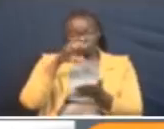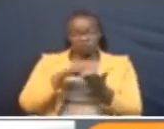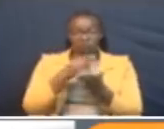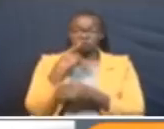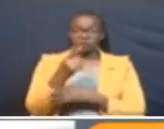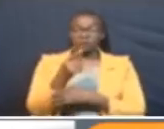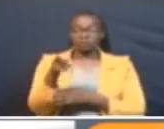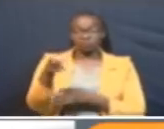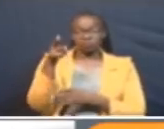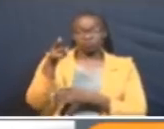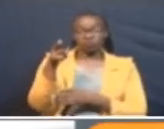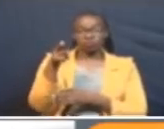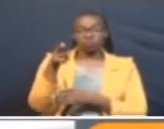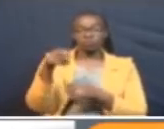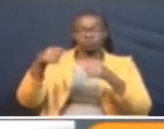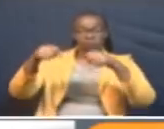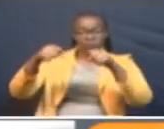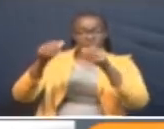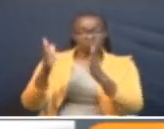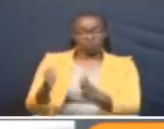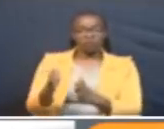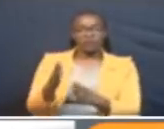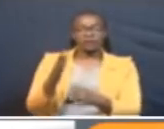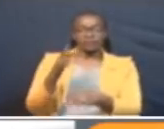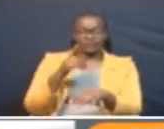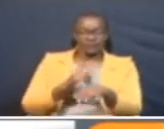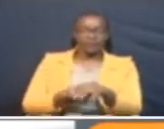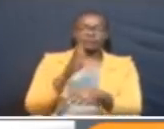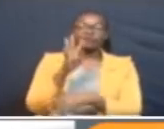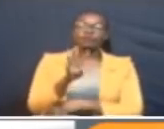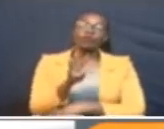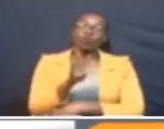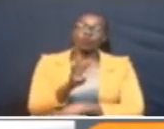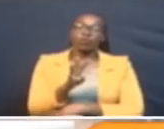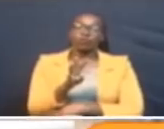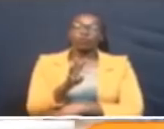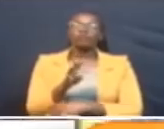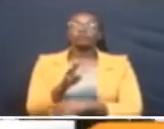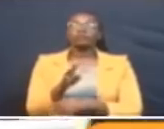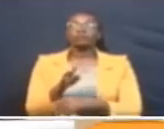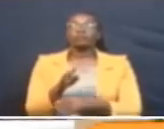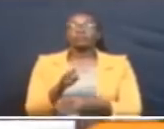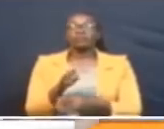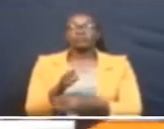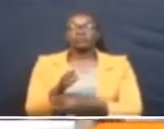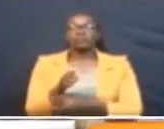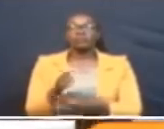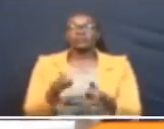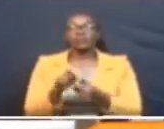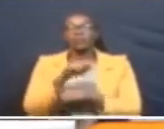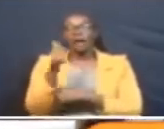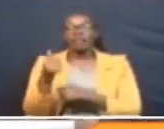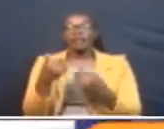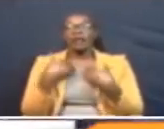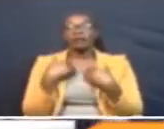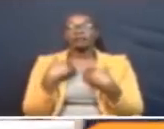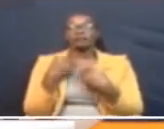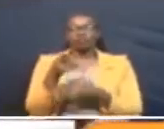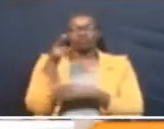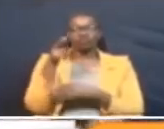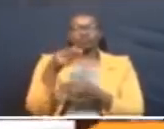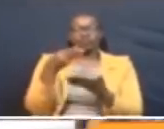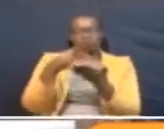alisemekana kumpiga risasi muhudumu huyo mara nne. Kulingana na wakaazi, mwenzake aliyekuwa naye pia anauguza majeraha ya risasi